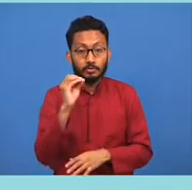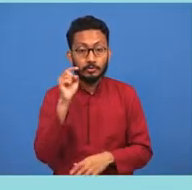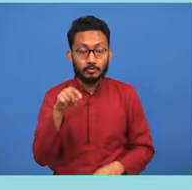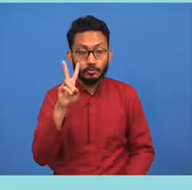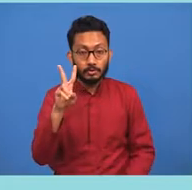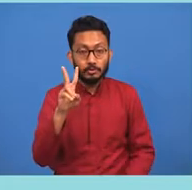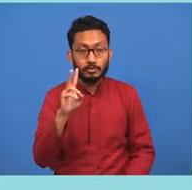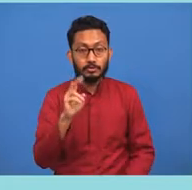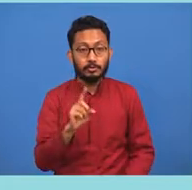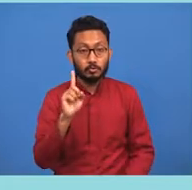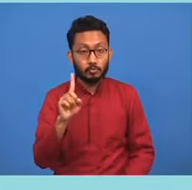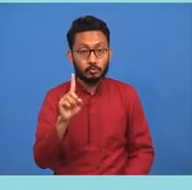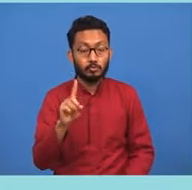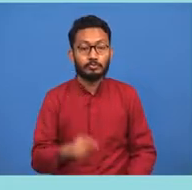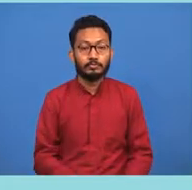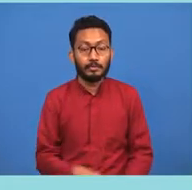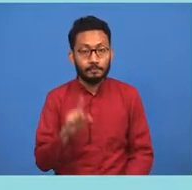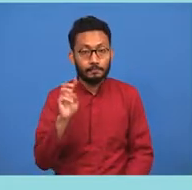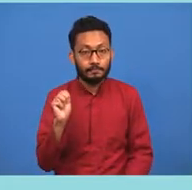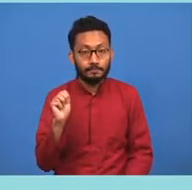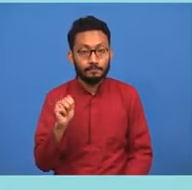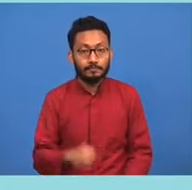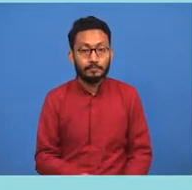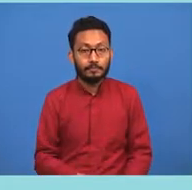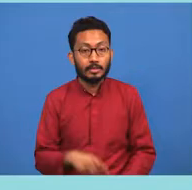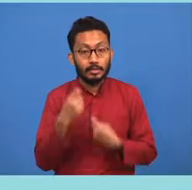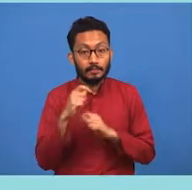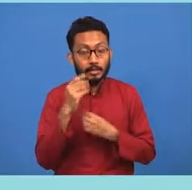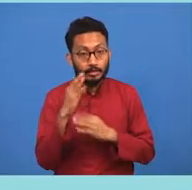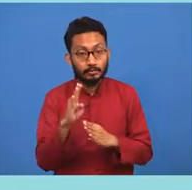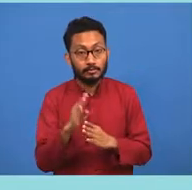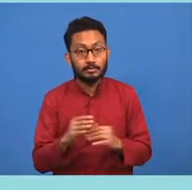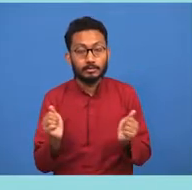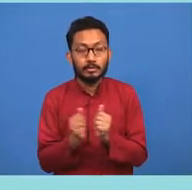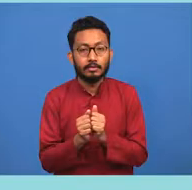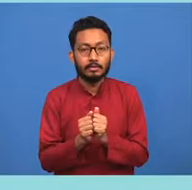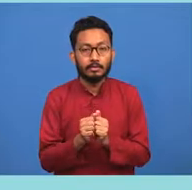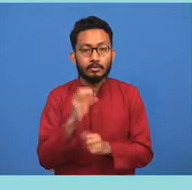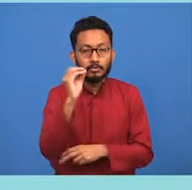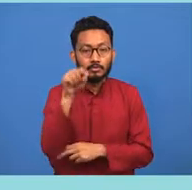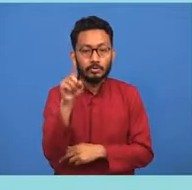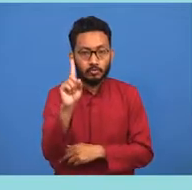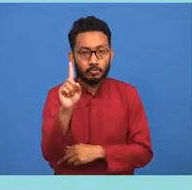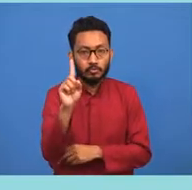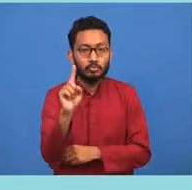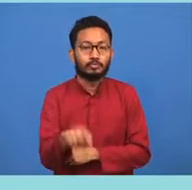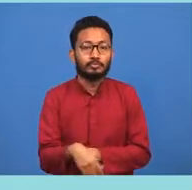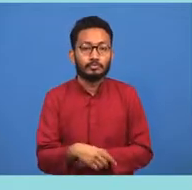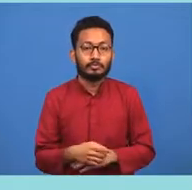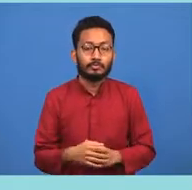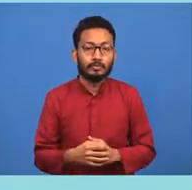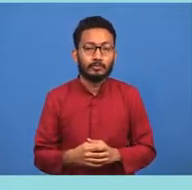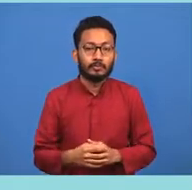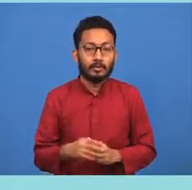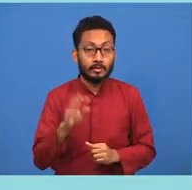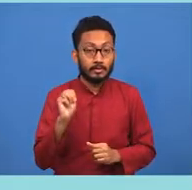0.1 mol pelambam 2 nitrat bertindak balas dengan 0.1 mol